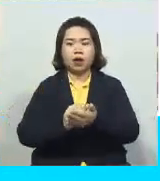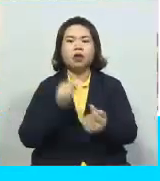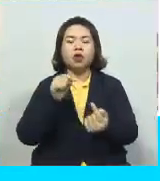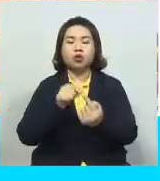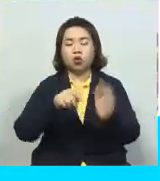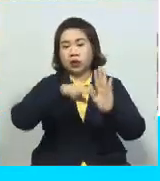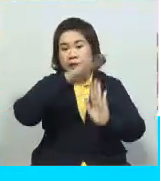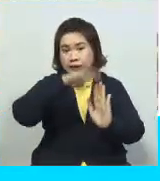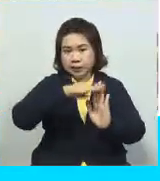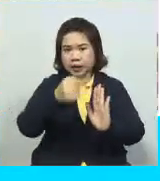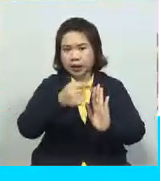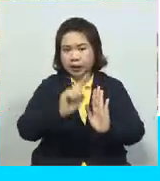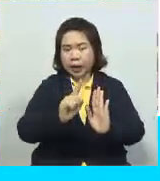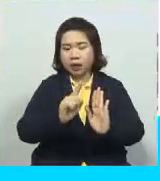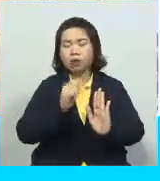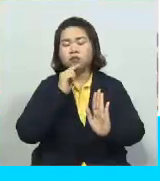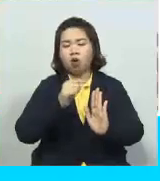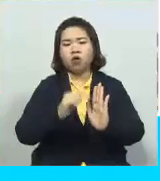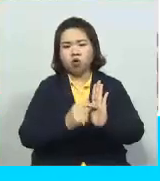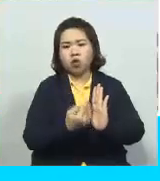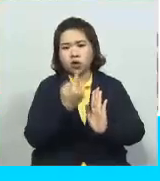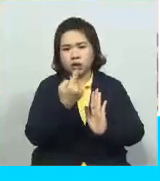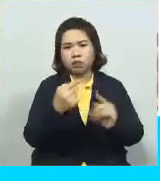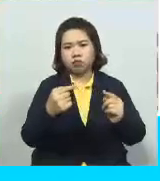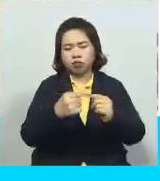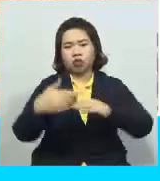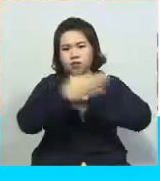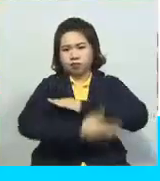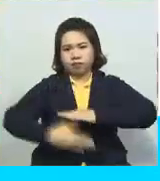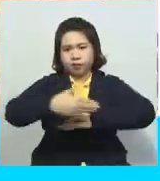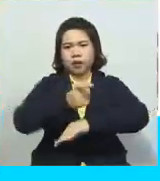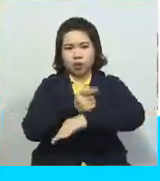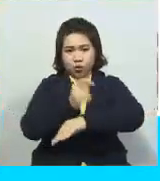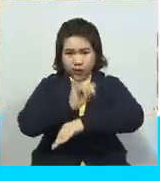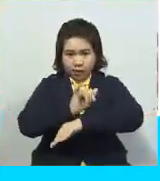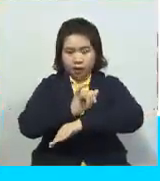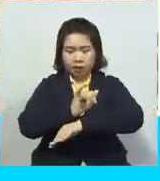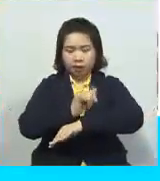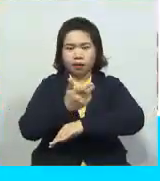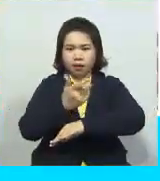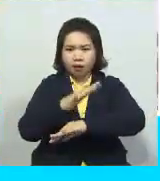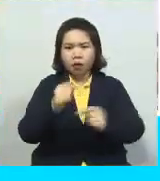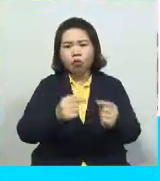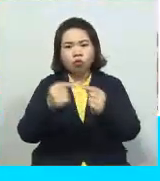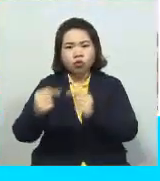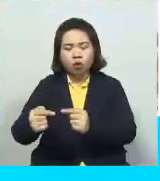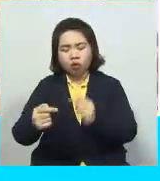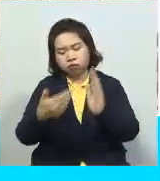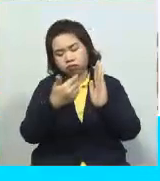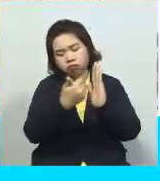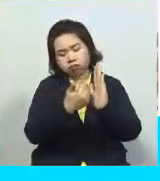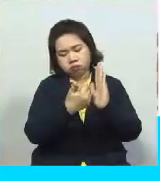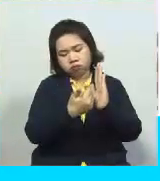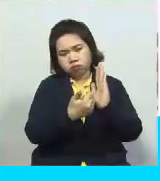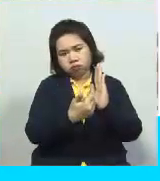ภาคเหนือภาคตะวันออกเนี่ยก็จะให้บริการเริ่มตั้งแต่ในส่วนของสถานีรถไฟอยุธยาแล้วก็ในส่วนของตะวันออกก็จะเริ่มตั้ง